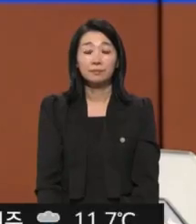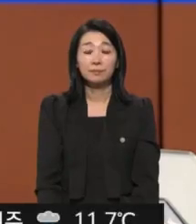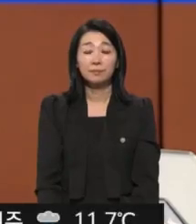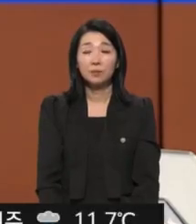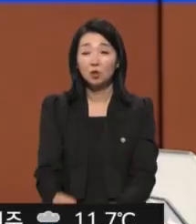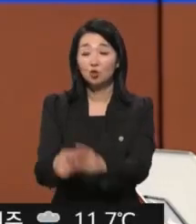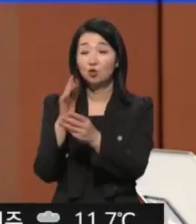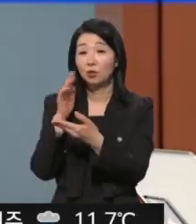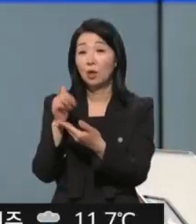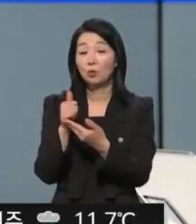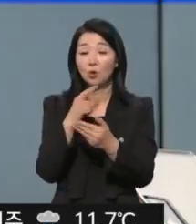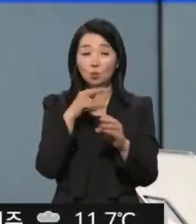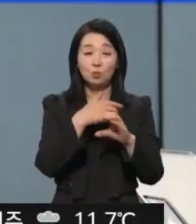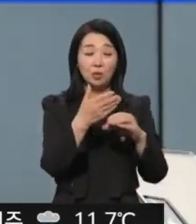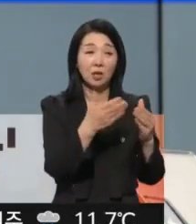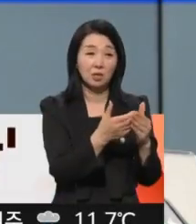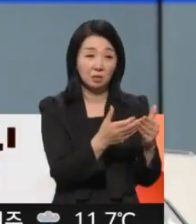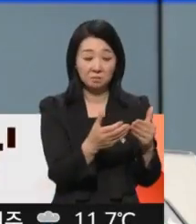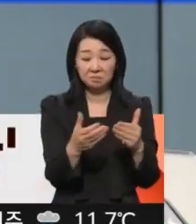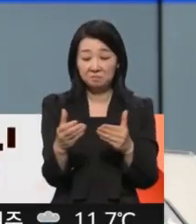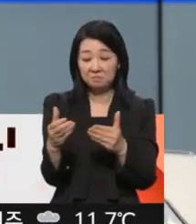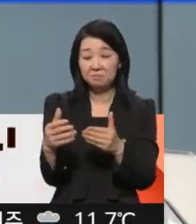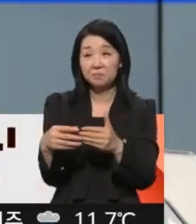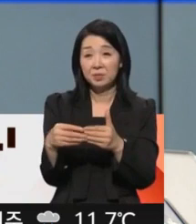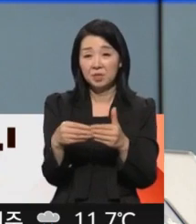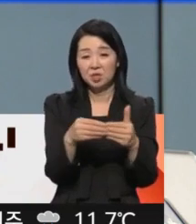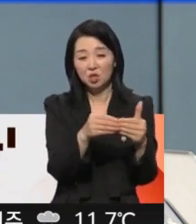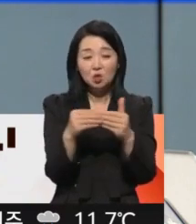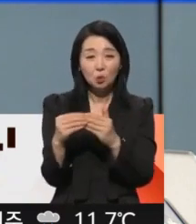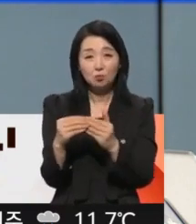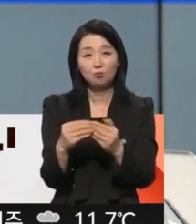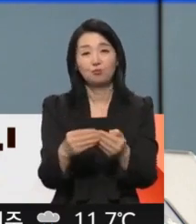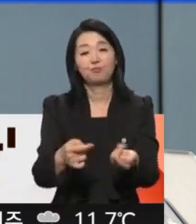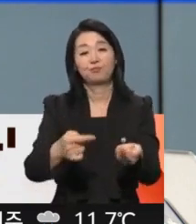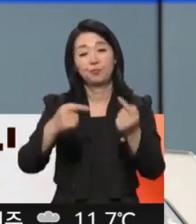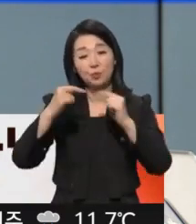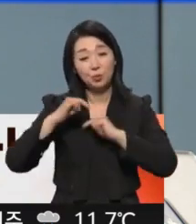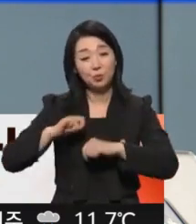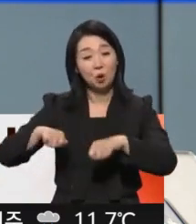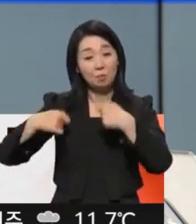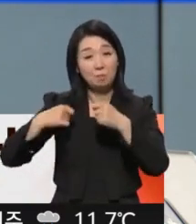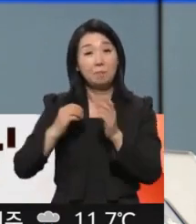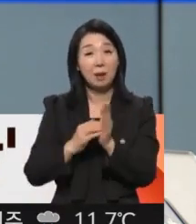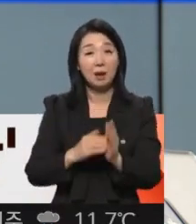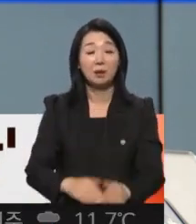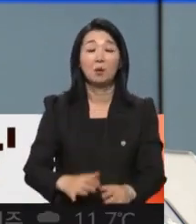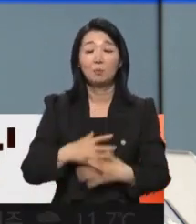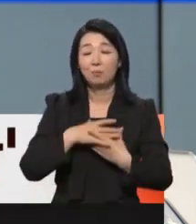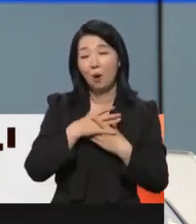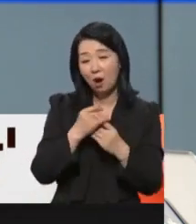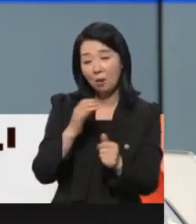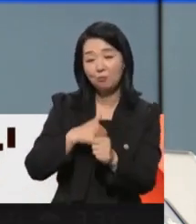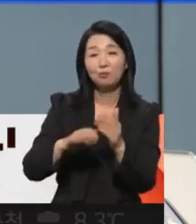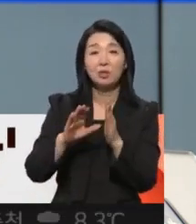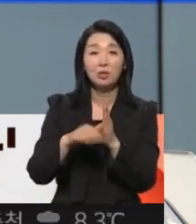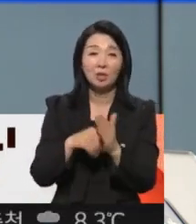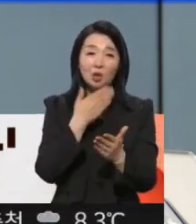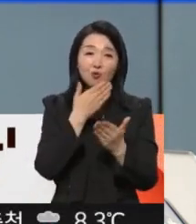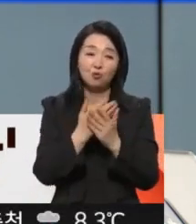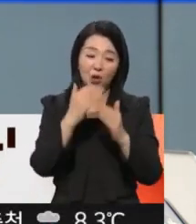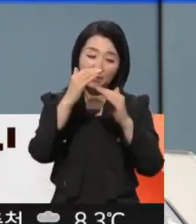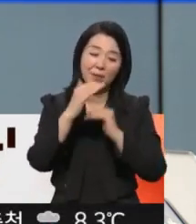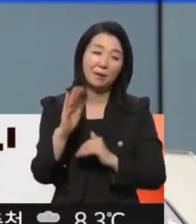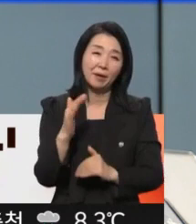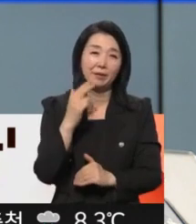윤석열 대통령이 국민의힘 지도부를 관저로 초청해 만찬을 열었죠. 오늘 여러 가지 이야기가 나왔는데 편안한 분위기에서 주요